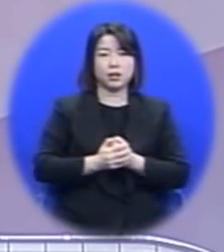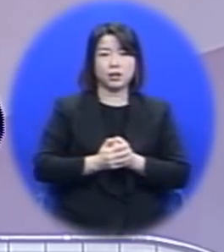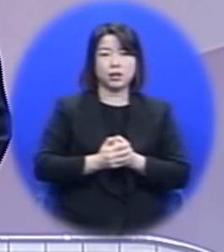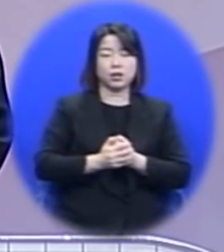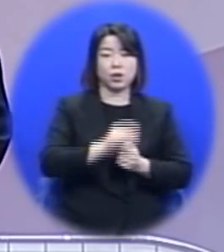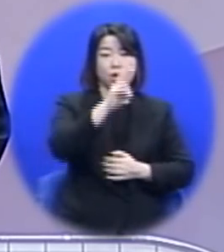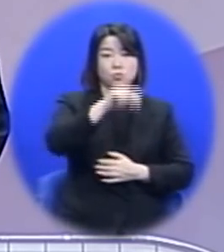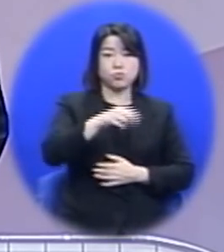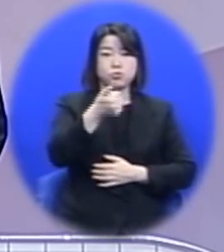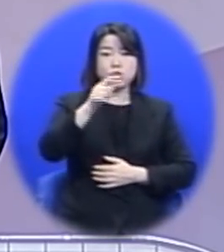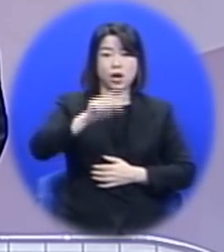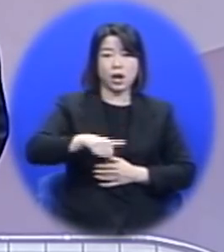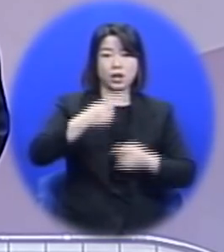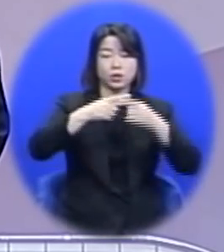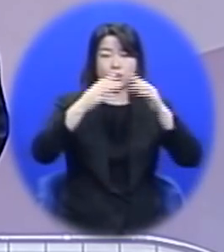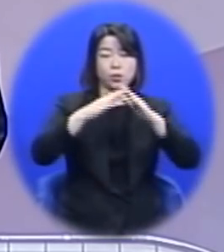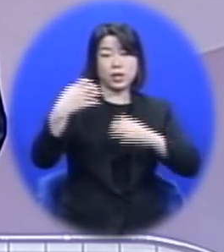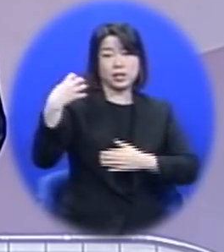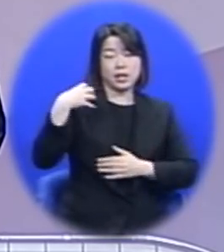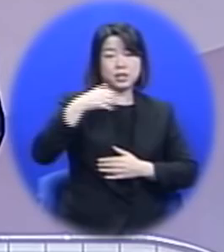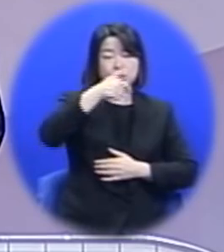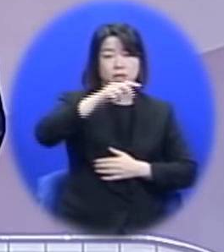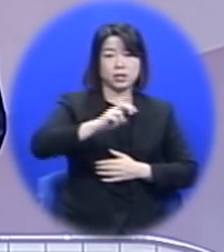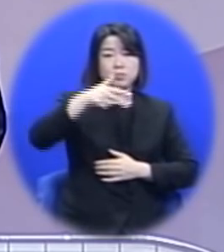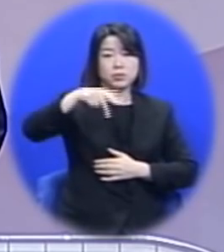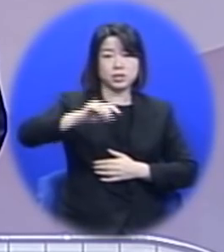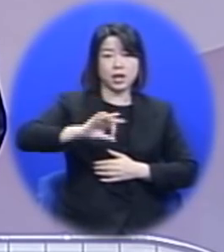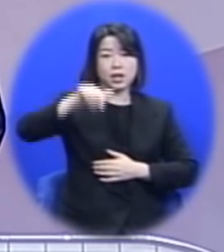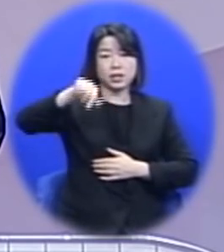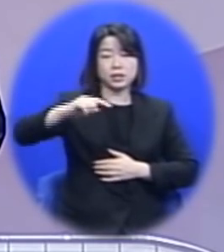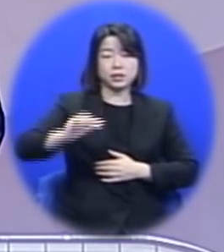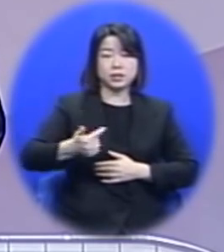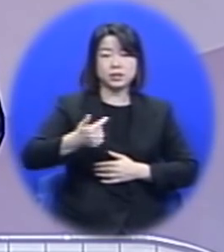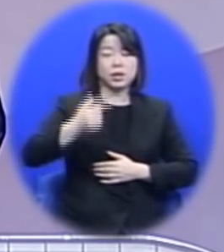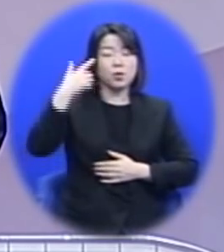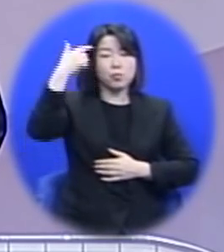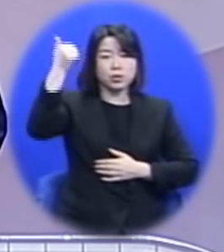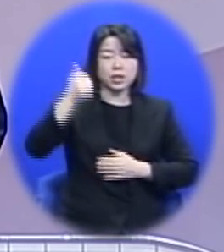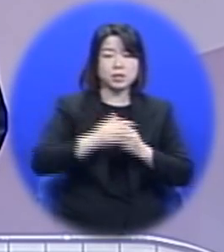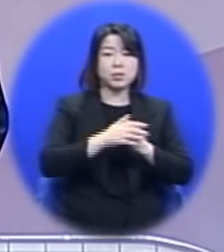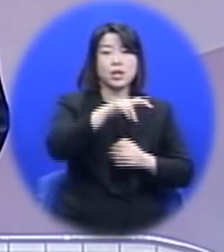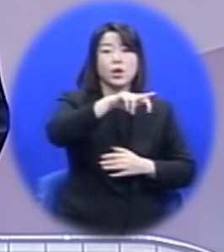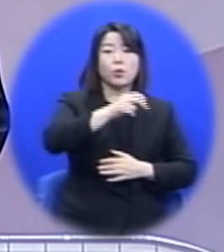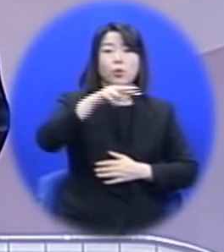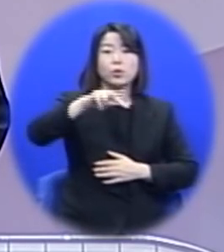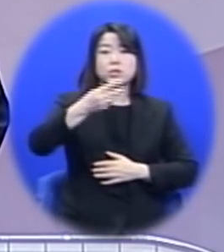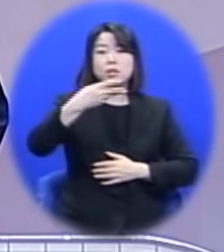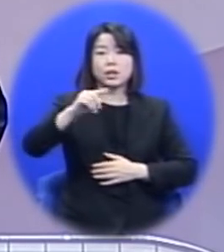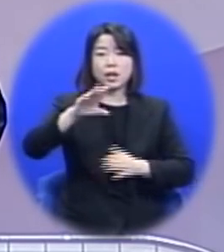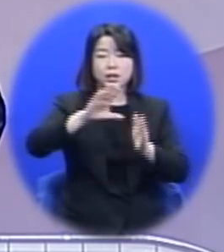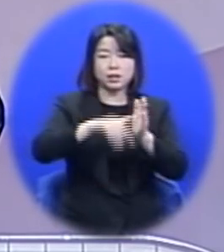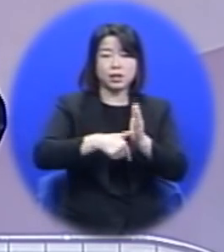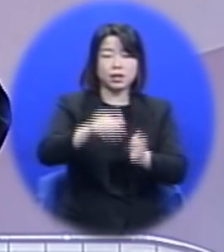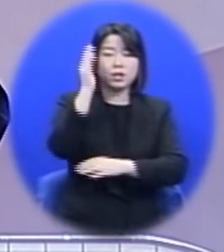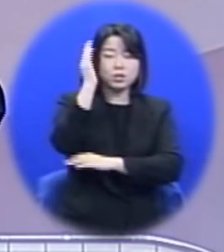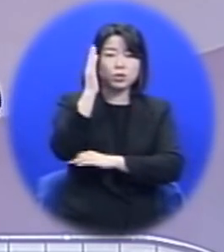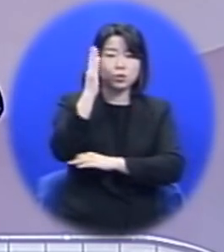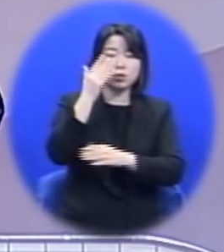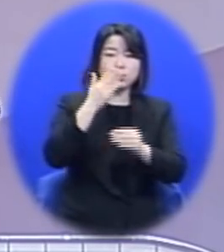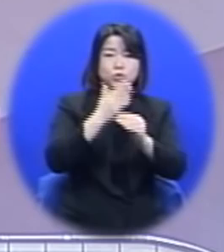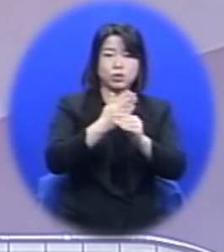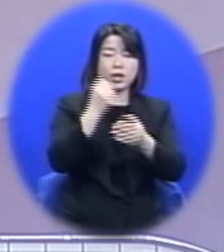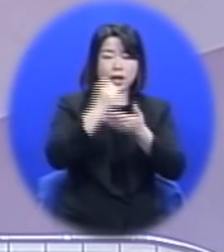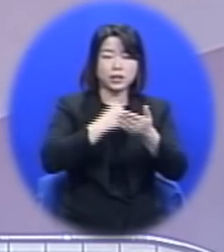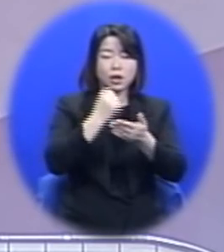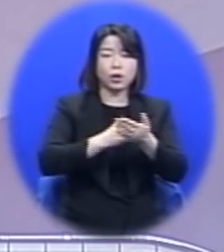무학교회를 담임하시는 김창근 목사님께서 한 번은 코스타에서 참 안타까운 그런 마음을 설교 중에 한